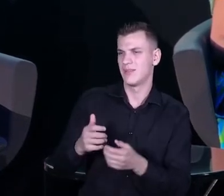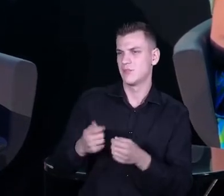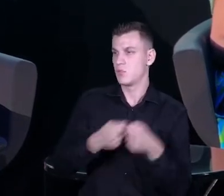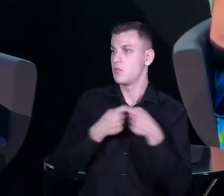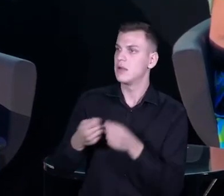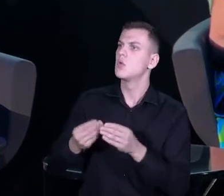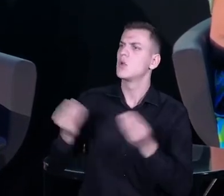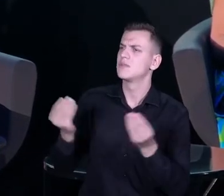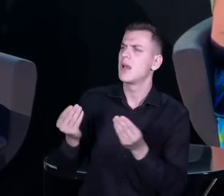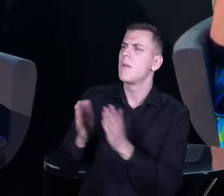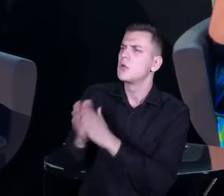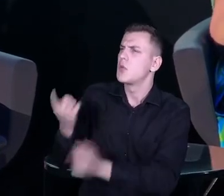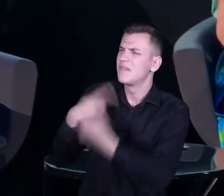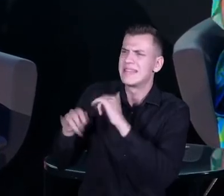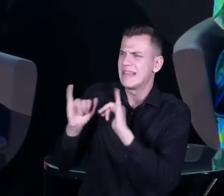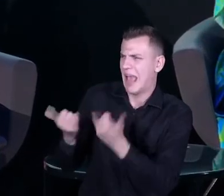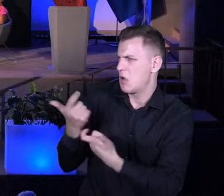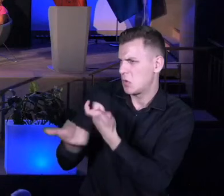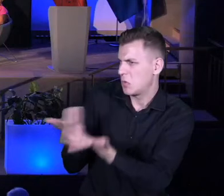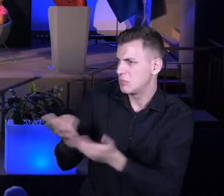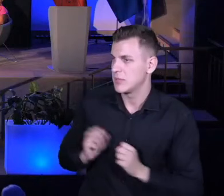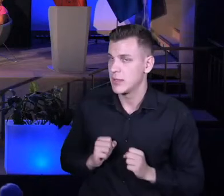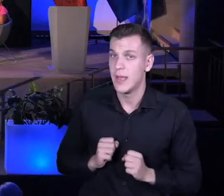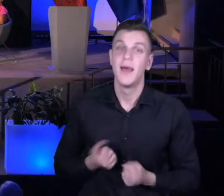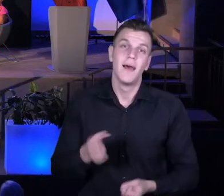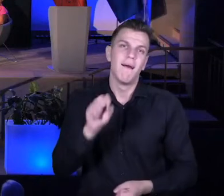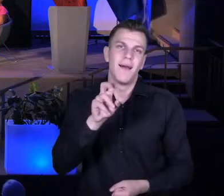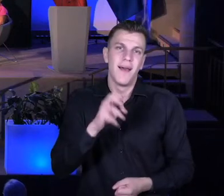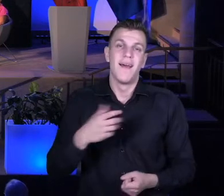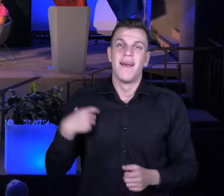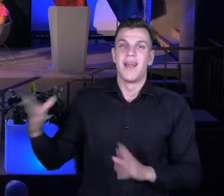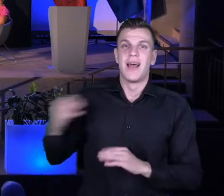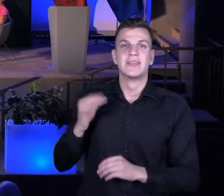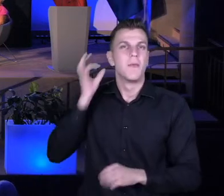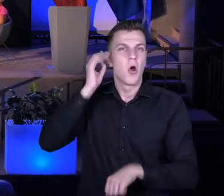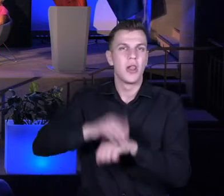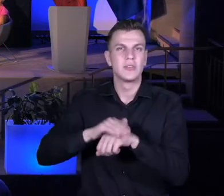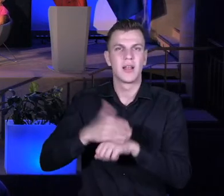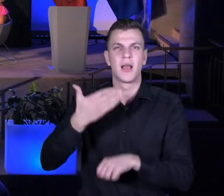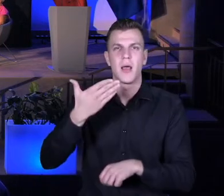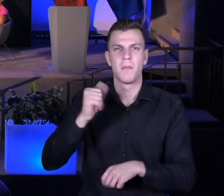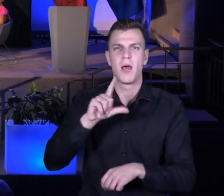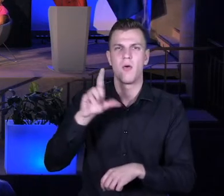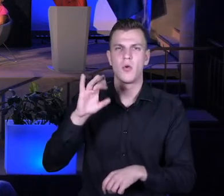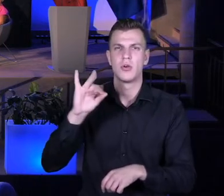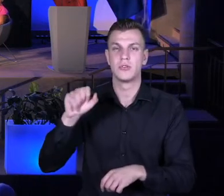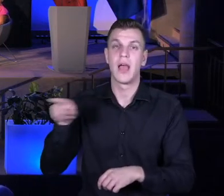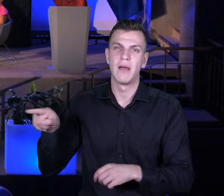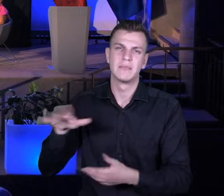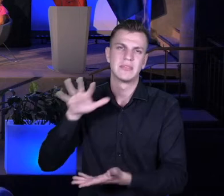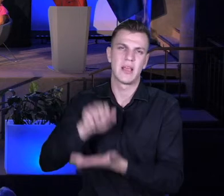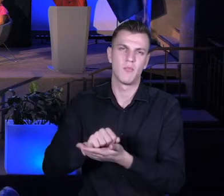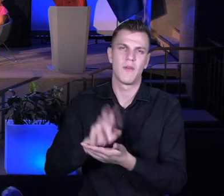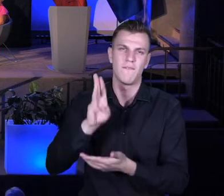to konkretnie robiłaś? Tak, oczywiście. Razem z koleżanką Małgorzatą Buchowską, nauczycielką wychowania